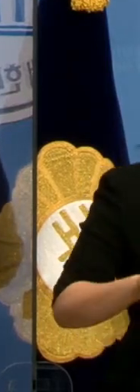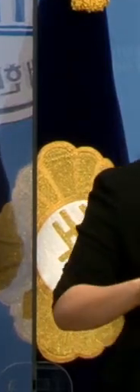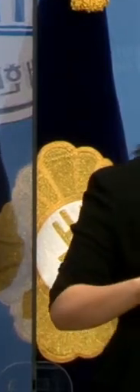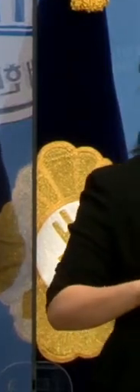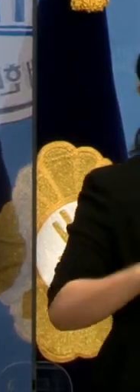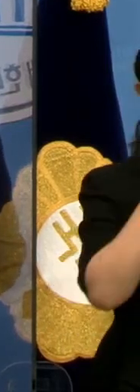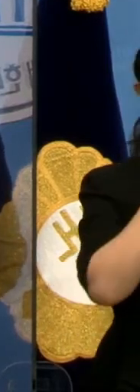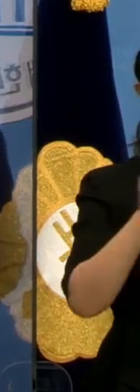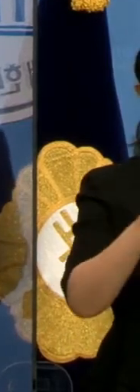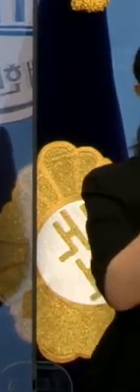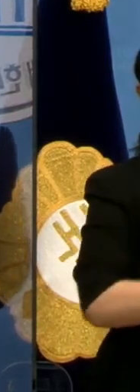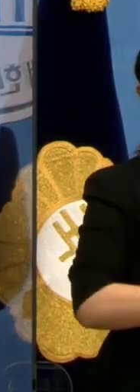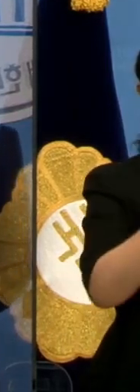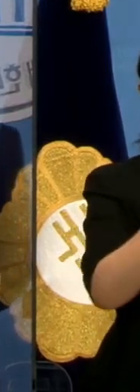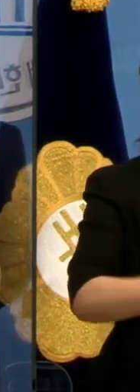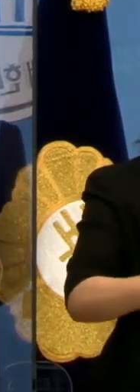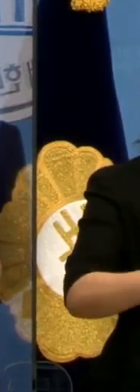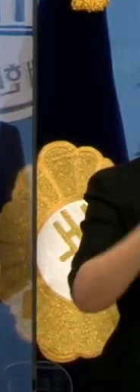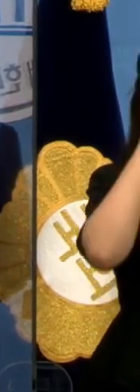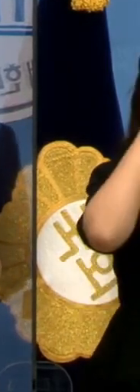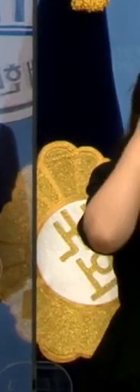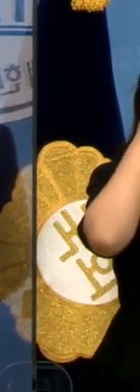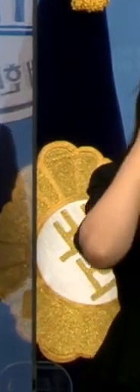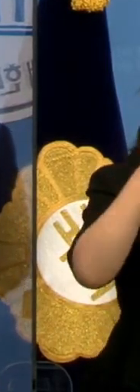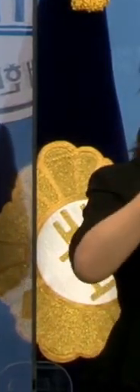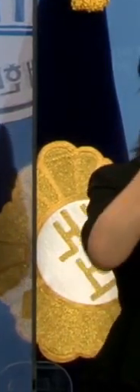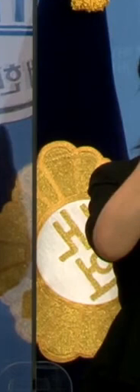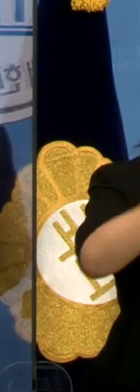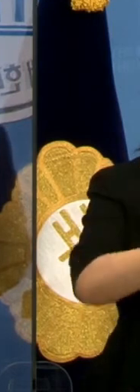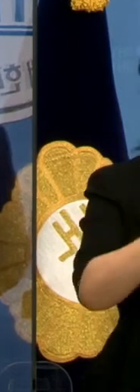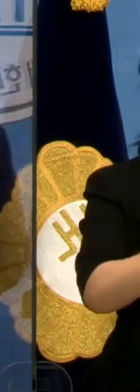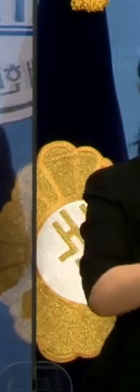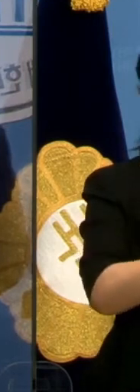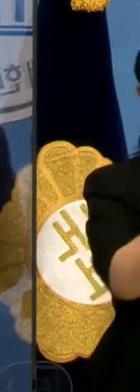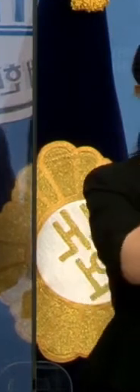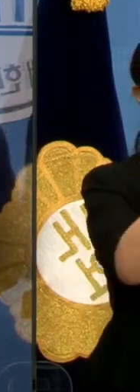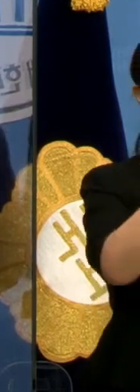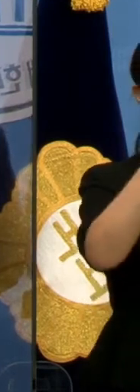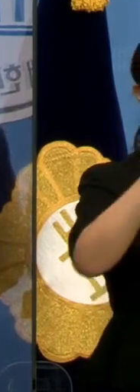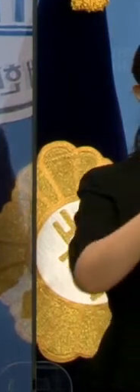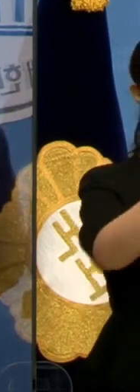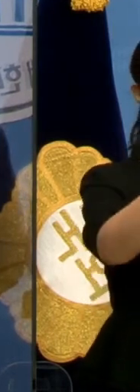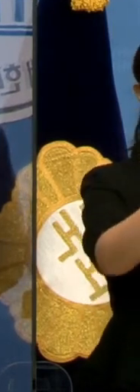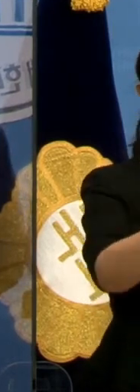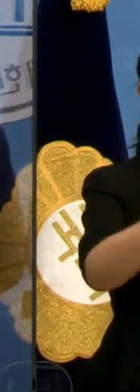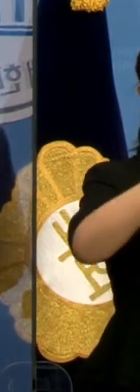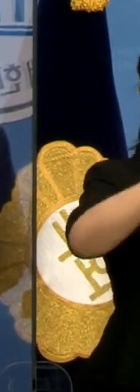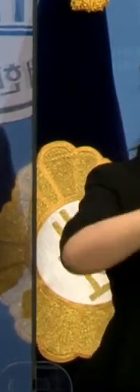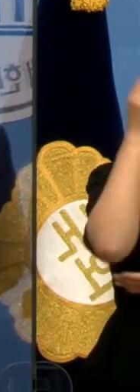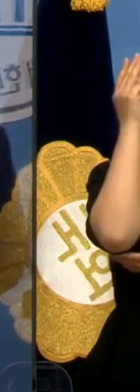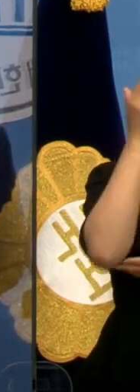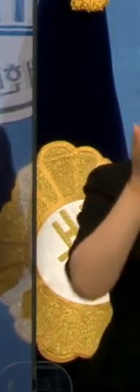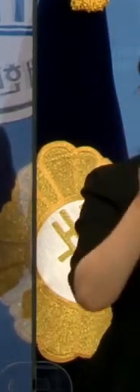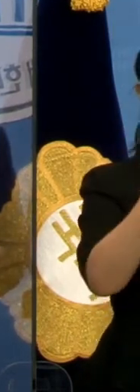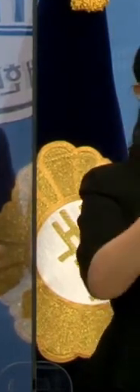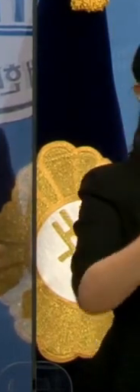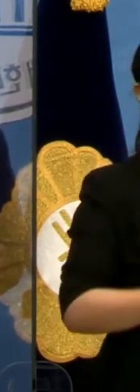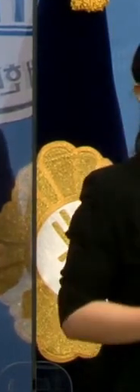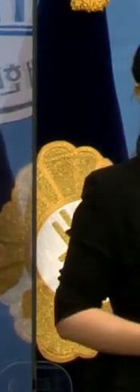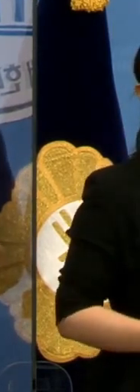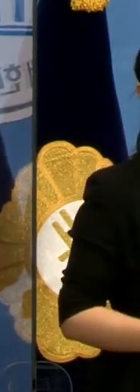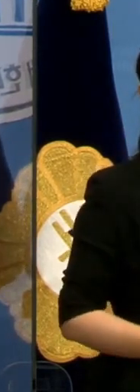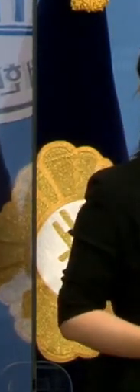관련 3법과 관련해서 이낙연 후보님께서 입장을 여러분들께 말씀드리도록